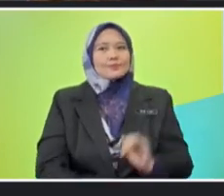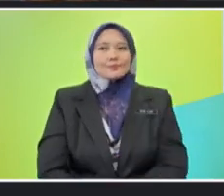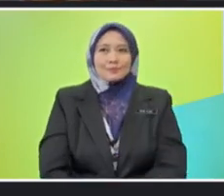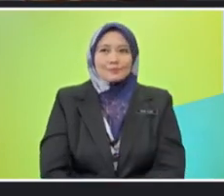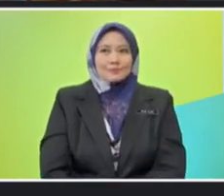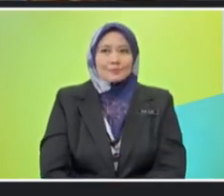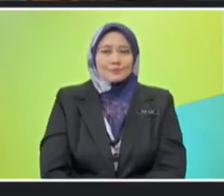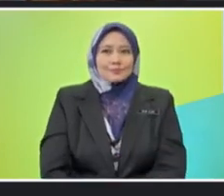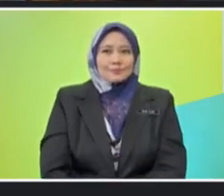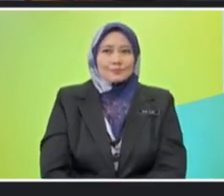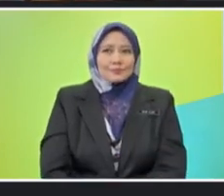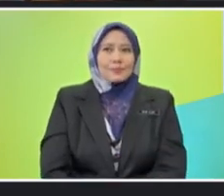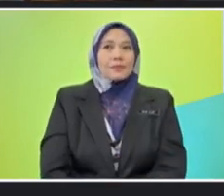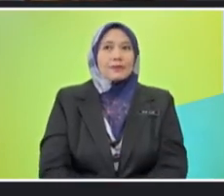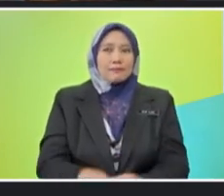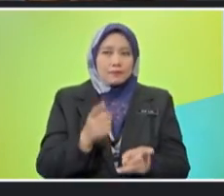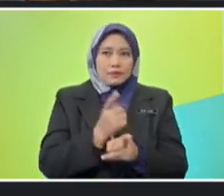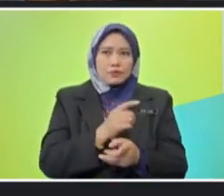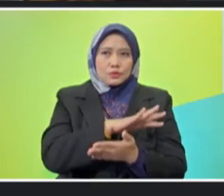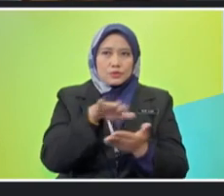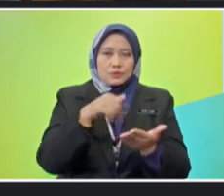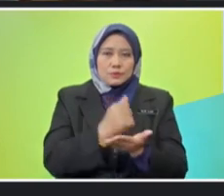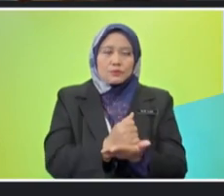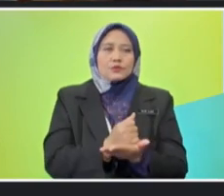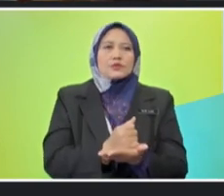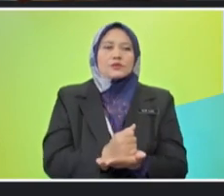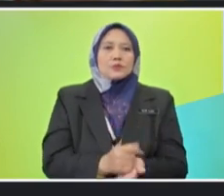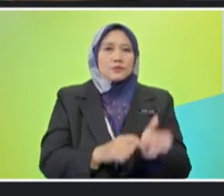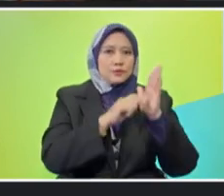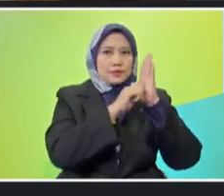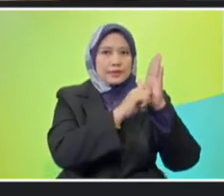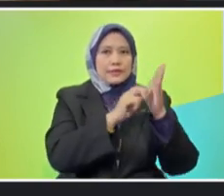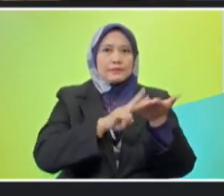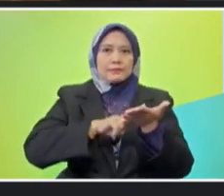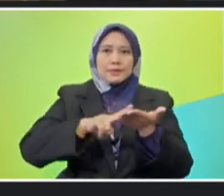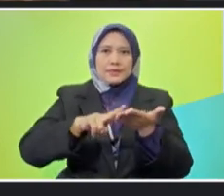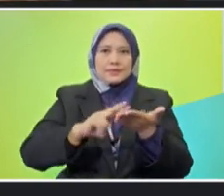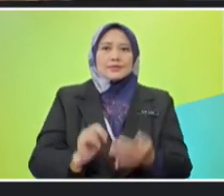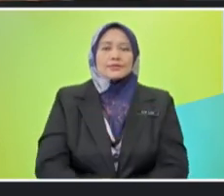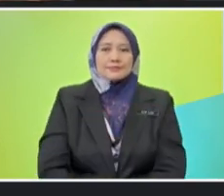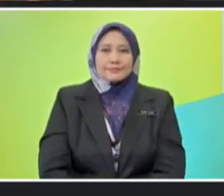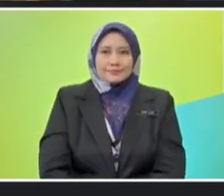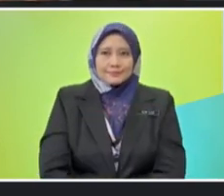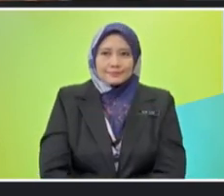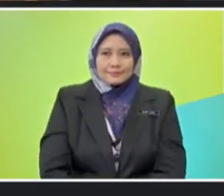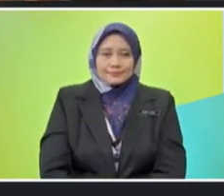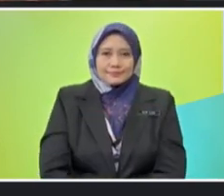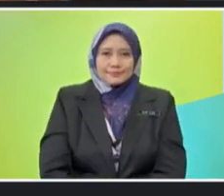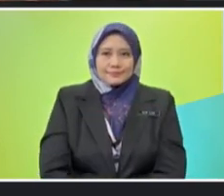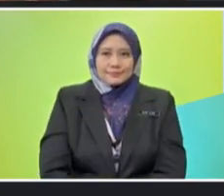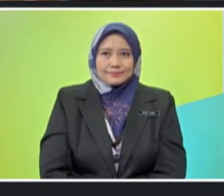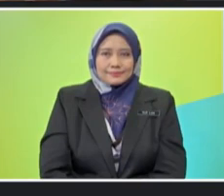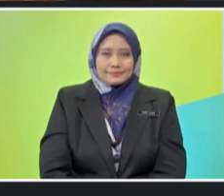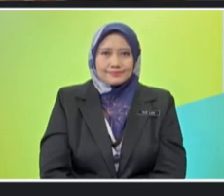tanda bacanya. Okey. Baik. Dan kepentingan, Adisha boleh angkat sedikit. Kepentingan protein. Cikgu mahu membaca ayat kedua. Kepentingan protein